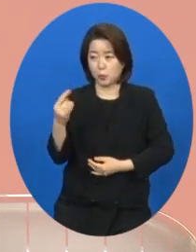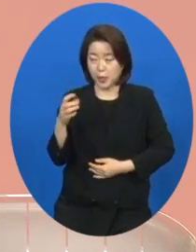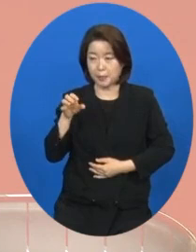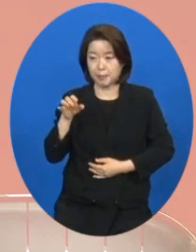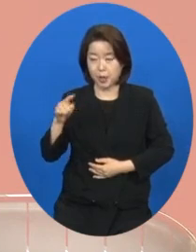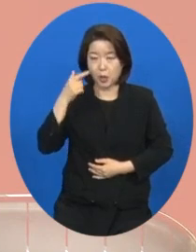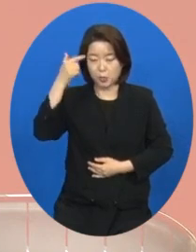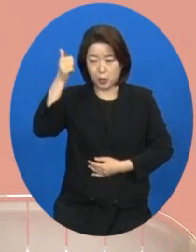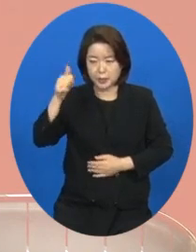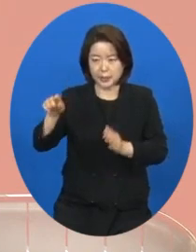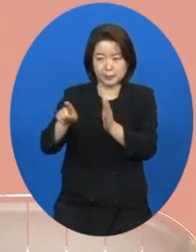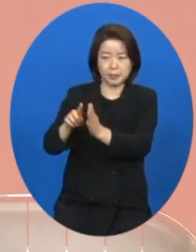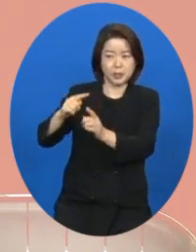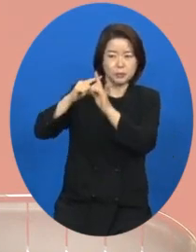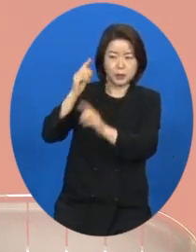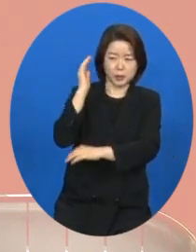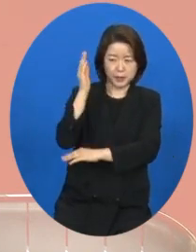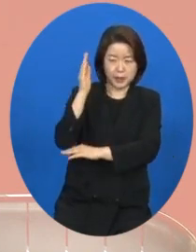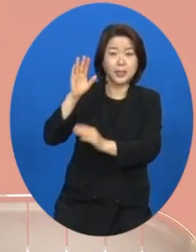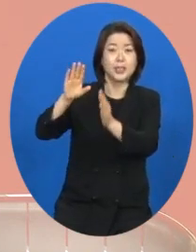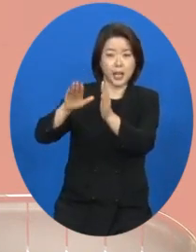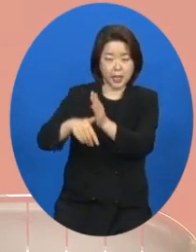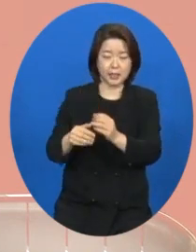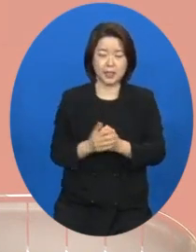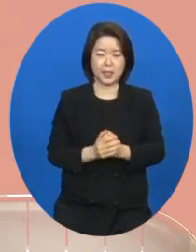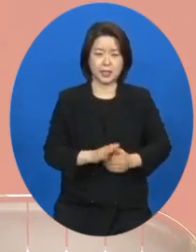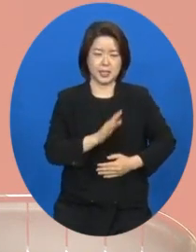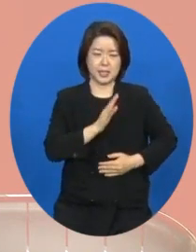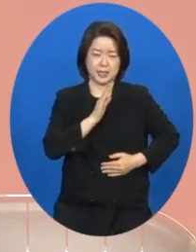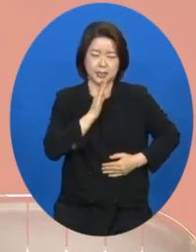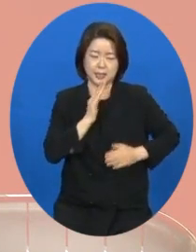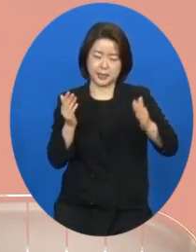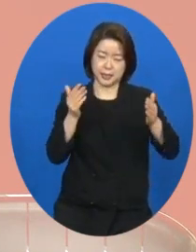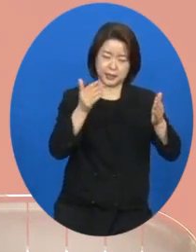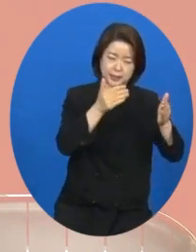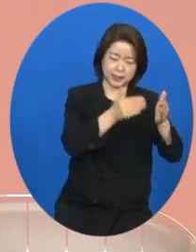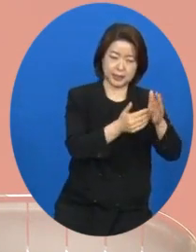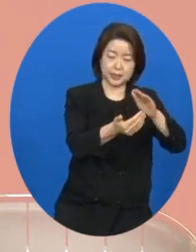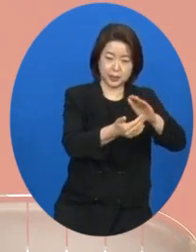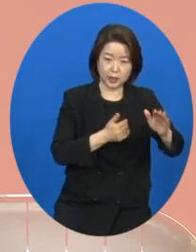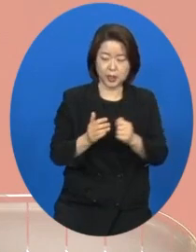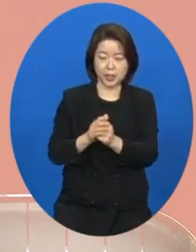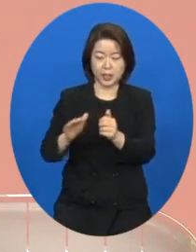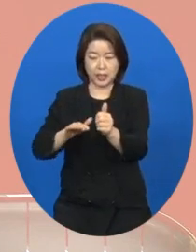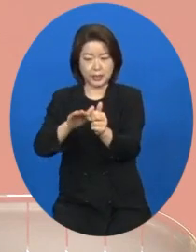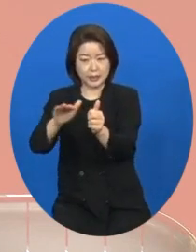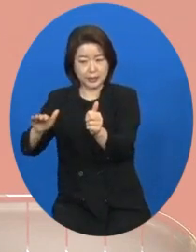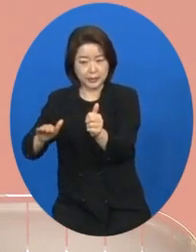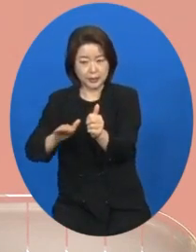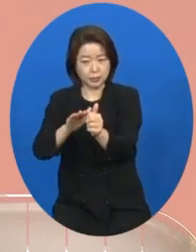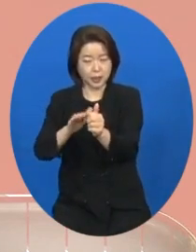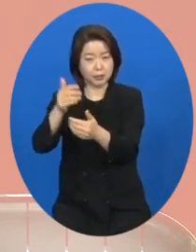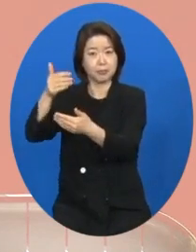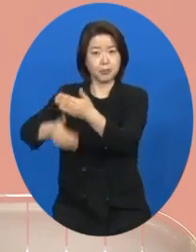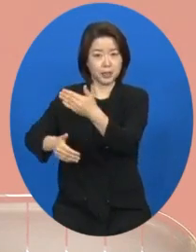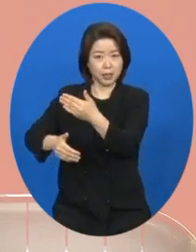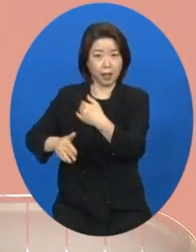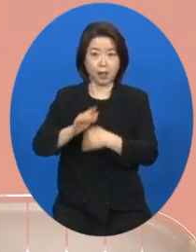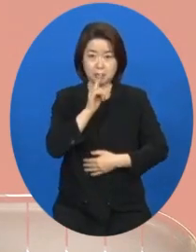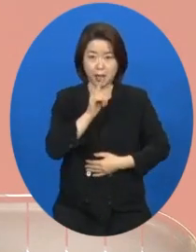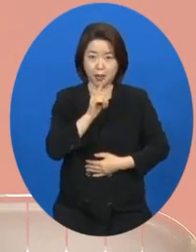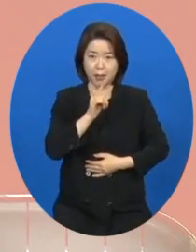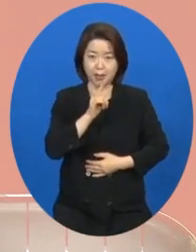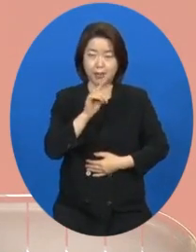말씀하시면서 실제에 이르기 전에 그림자는 건너뛰었다 이런 표현을 쓰셨어요. 실제는